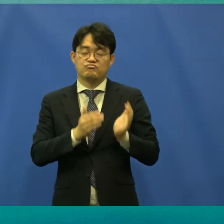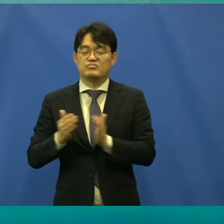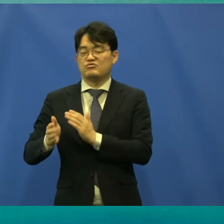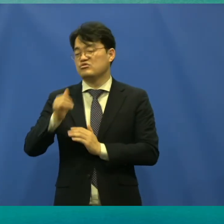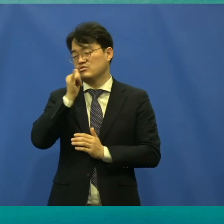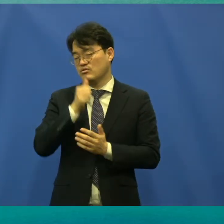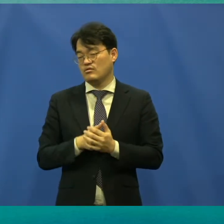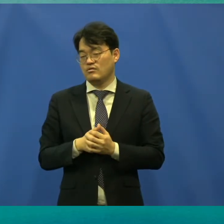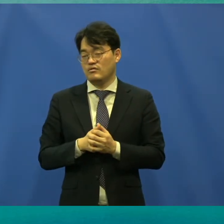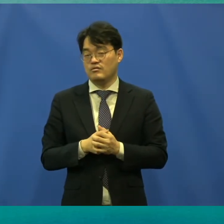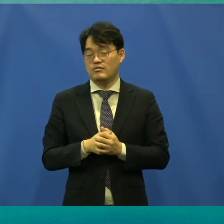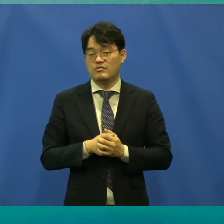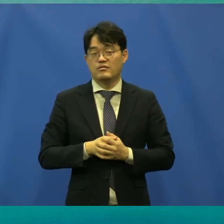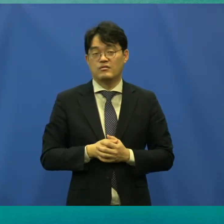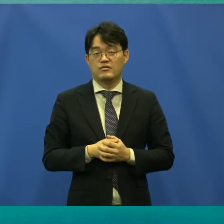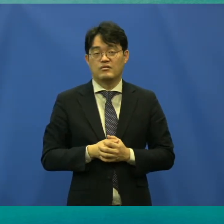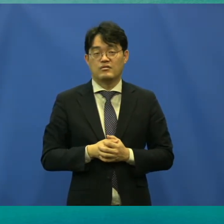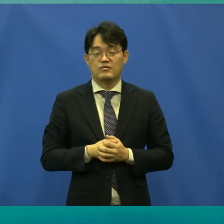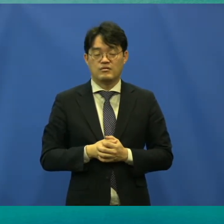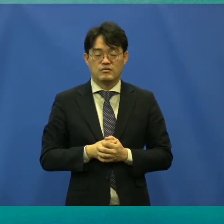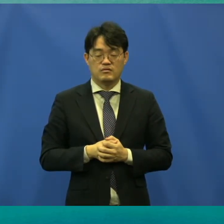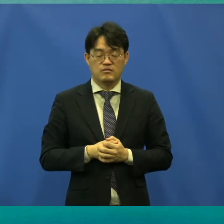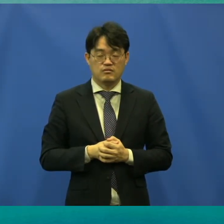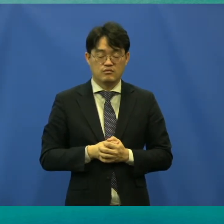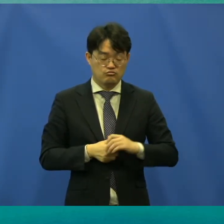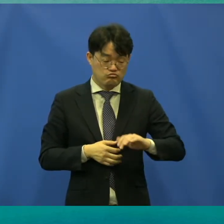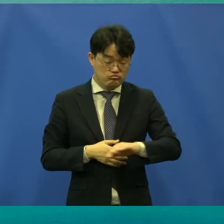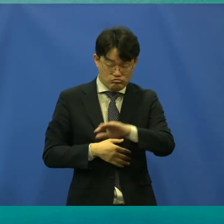우리의 선택 사양 조건이 아닙니다.